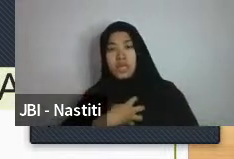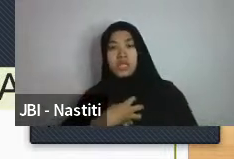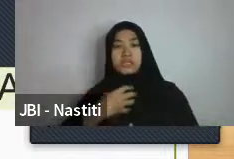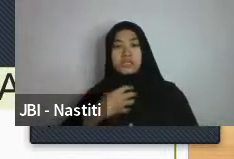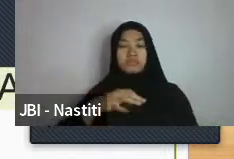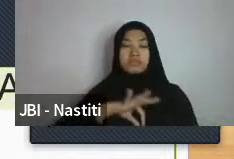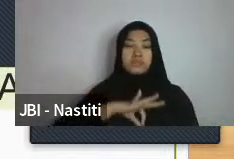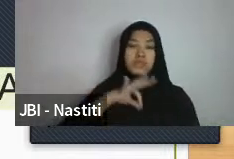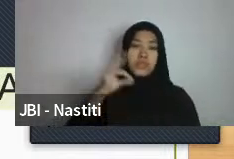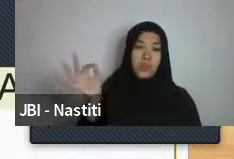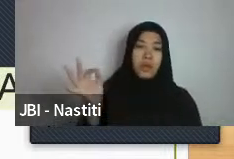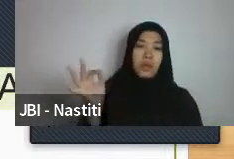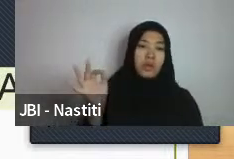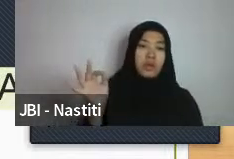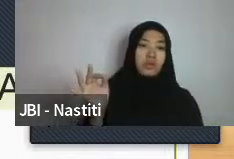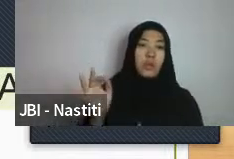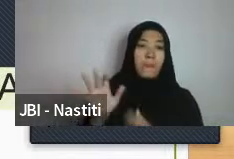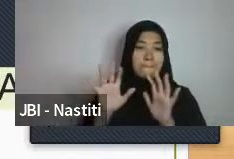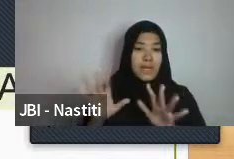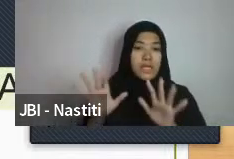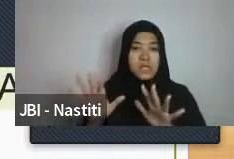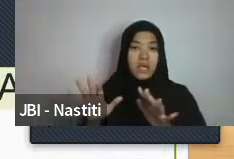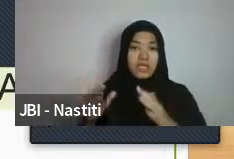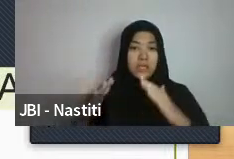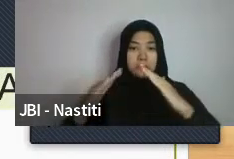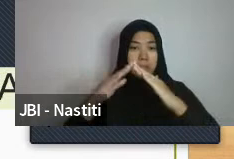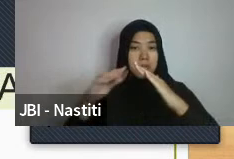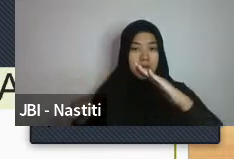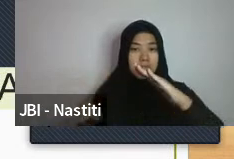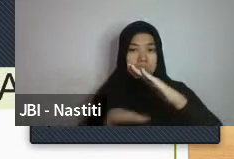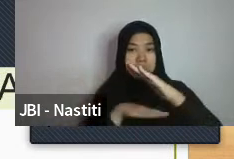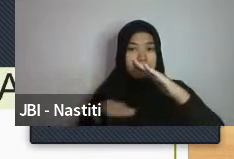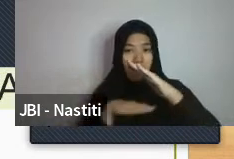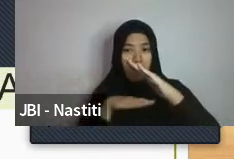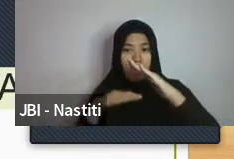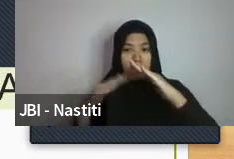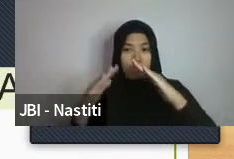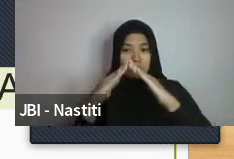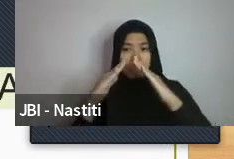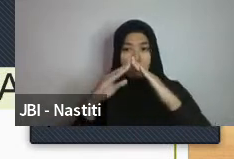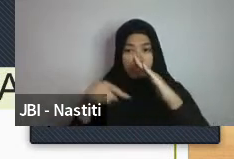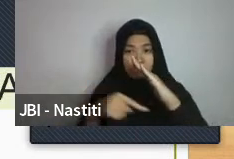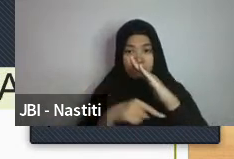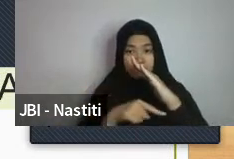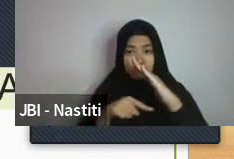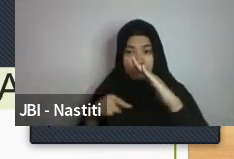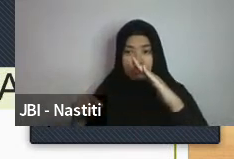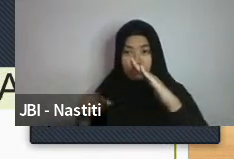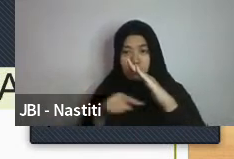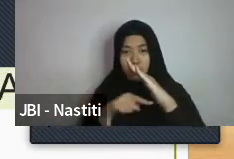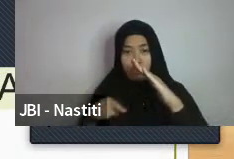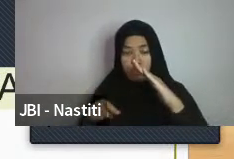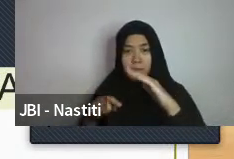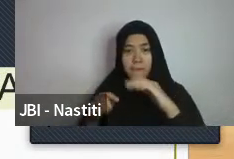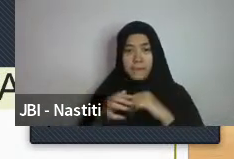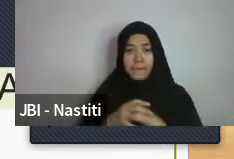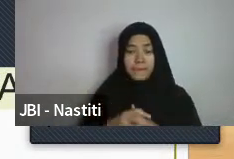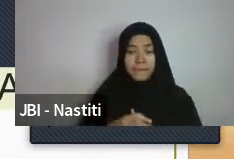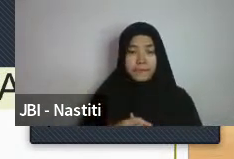di paling bawah ini. Yang sebetulnya ini justru kebutuhannya banyak dan biayanya lebih